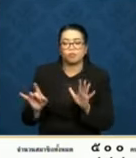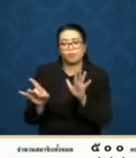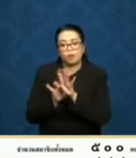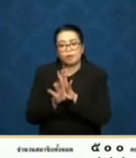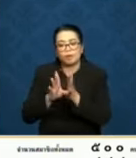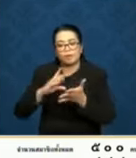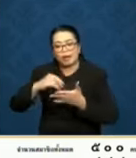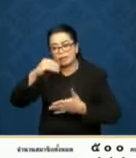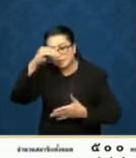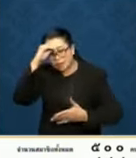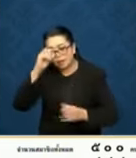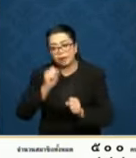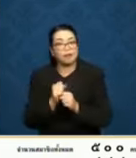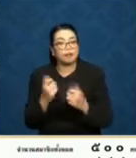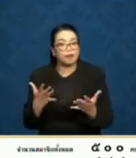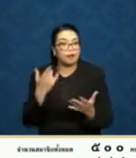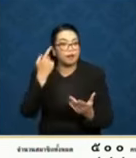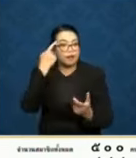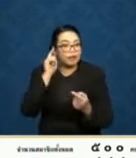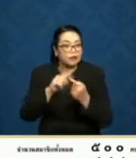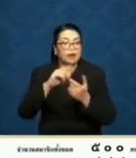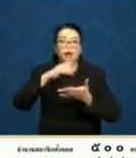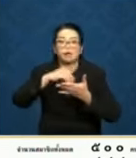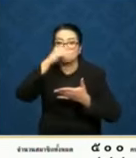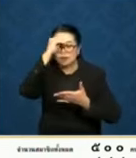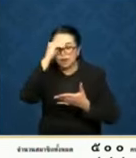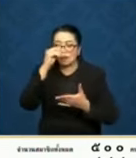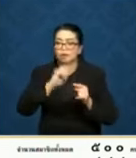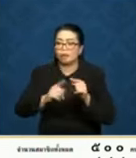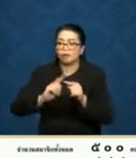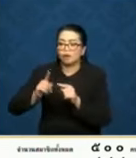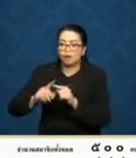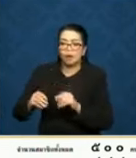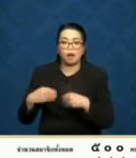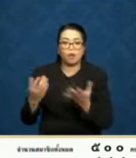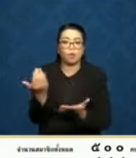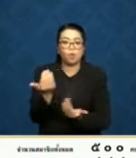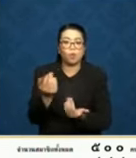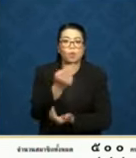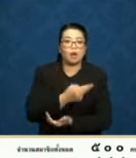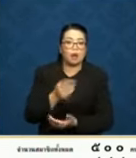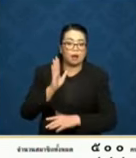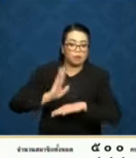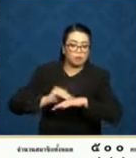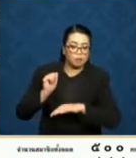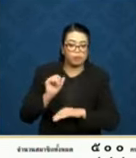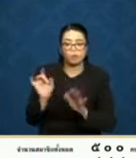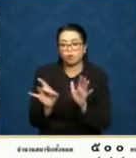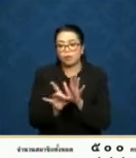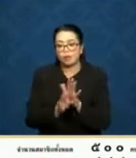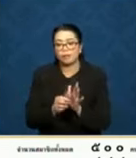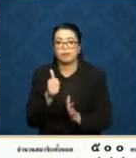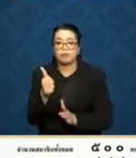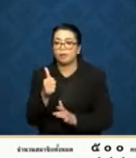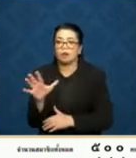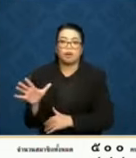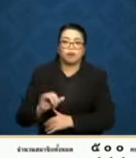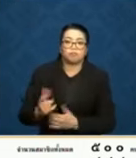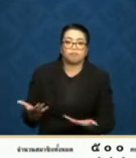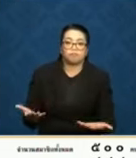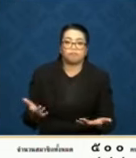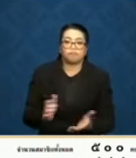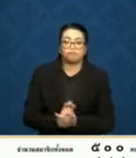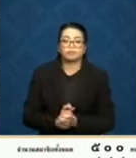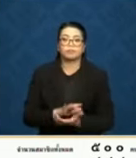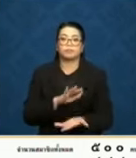ษาให้กบประเทศเราจะคาดหวงการศึษาที่มคุภาพให้กับลูกหลานของพวกเราได้อย่ไรครับรวเรีในวันนี้